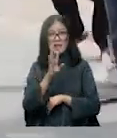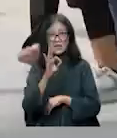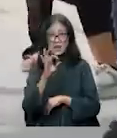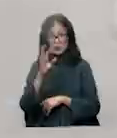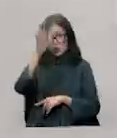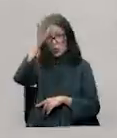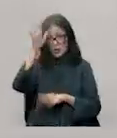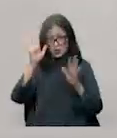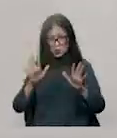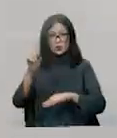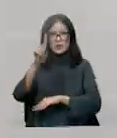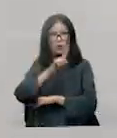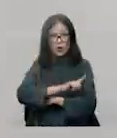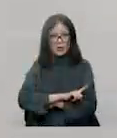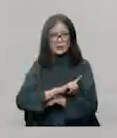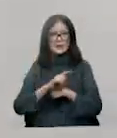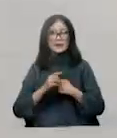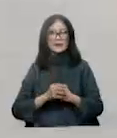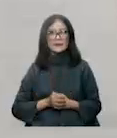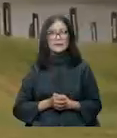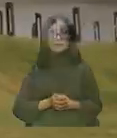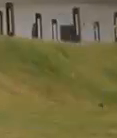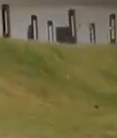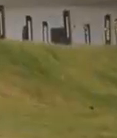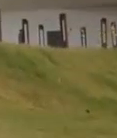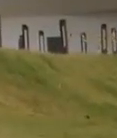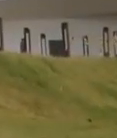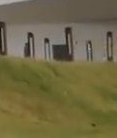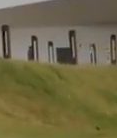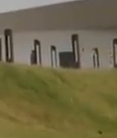Dari kawasan Ibu Kota Nusantara, Mukmin Aziz, iNews melaporkan.